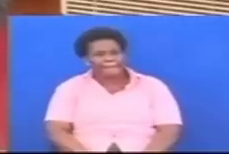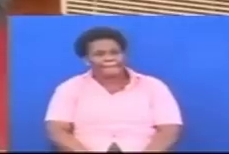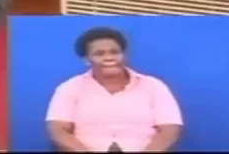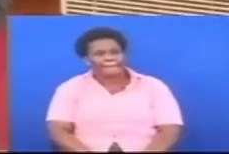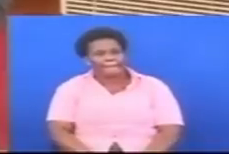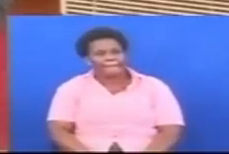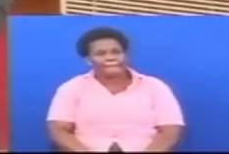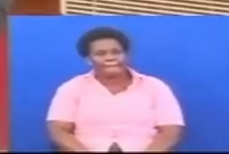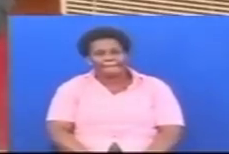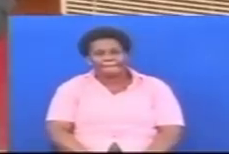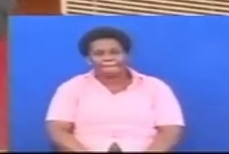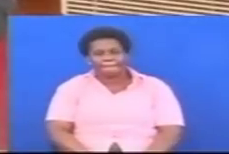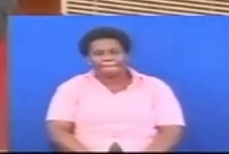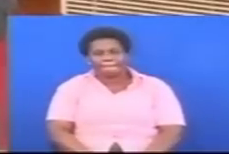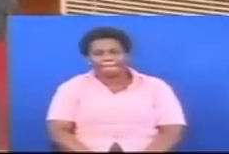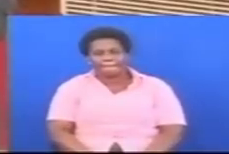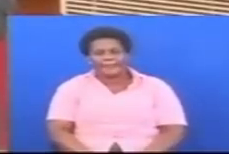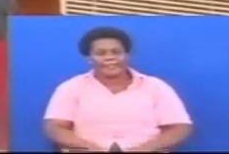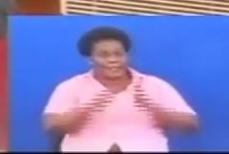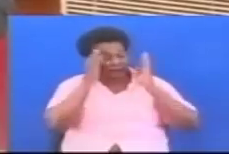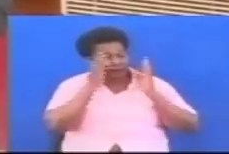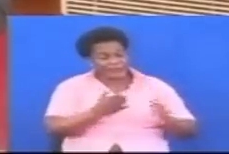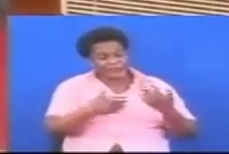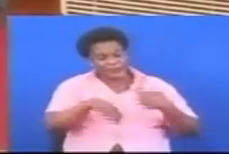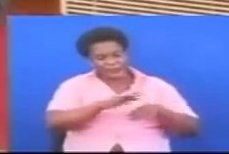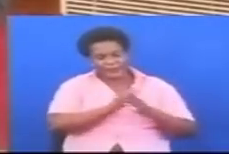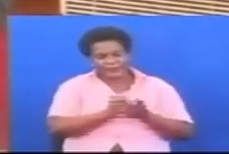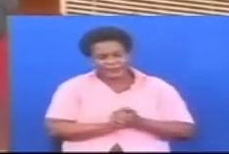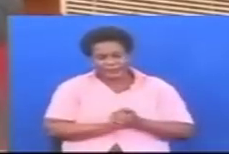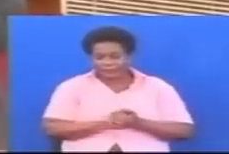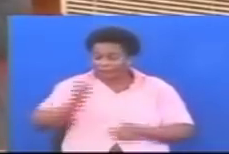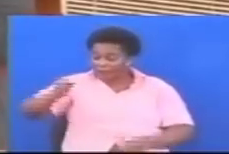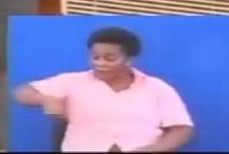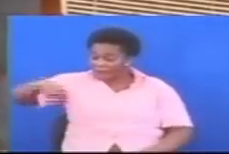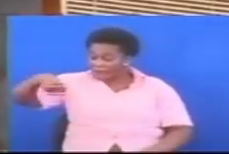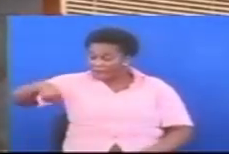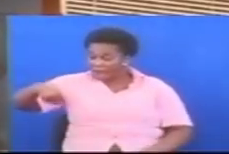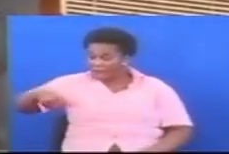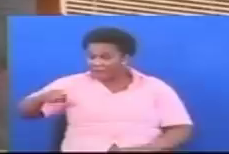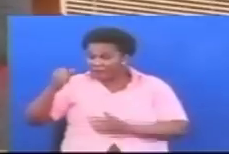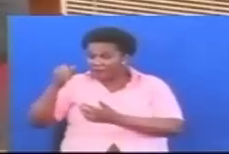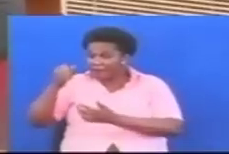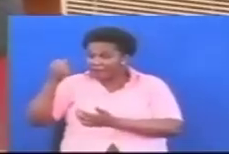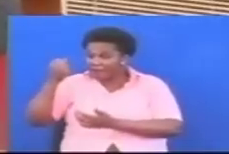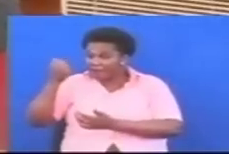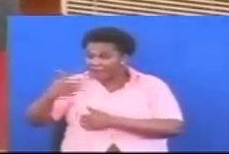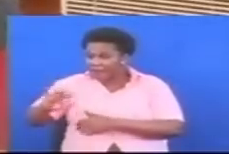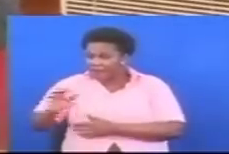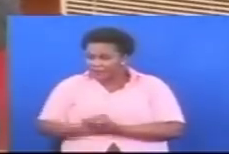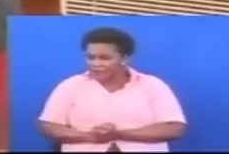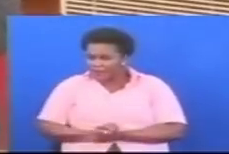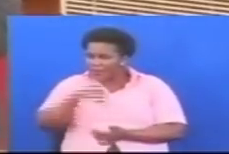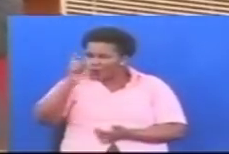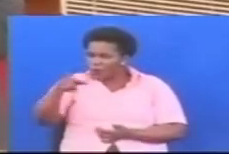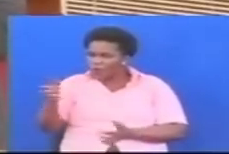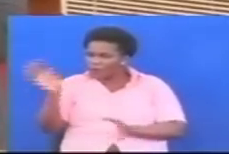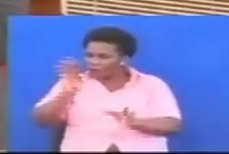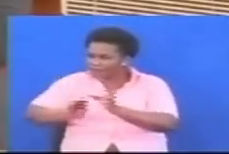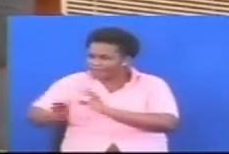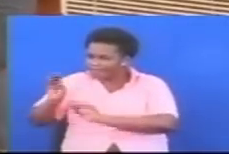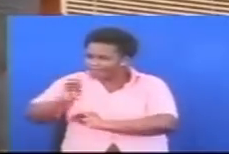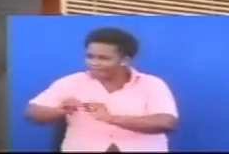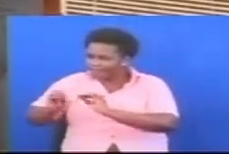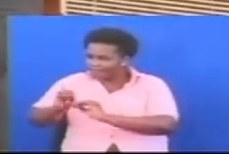Mheshimiwa Mwenyekiti, mfuko wa maji unachangiwa kwa makato ya watumiaji wa bidhaa ya mafuta na petroli kwa shilingi 50 kwa kila